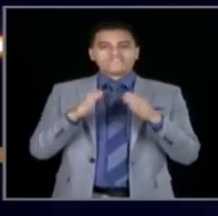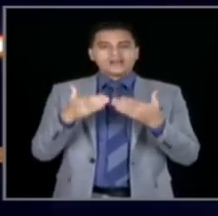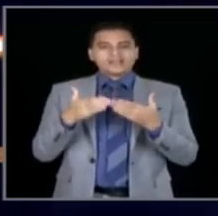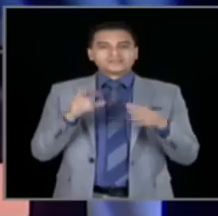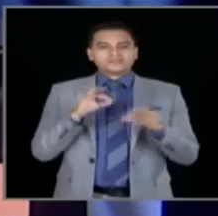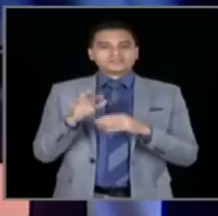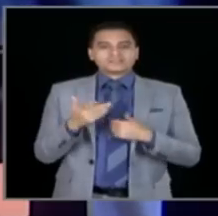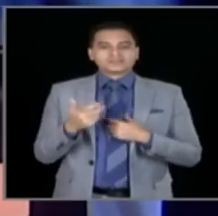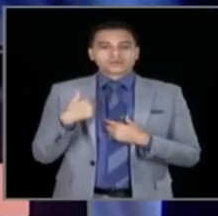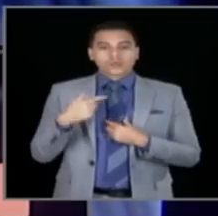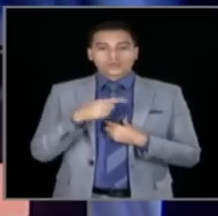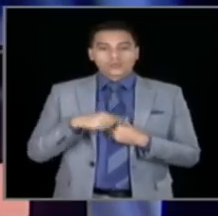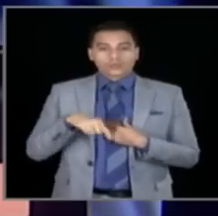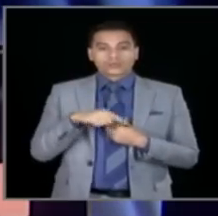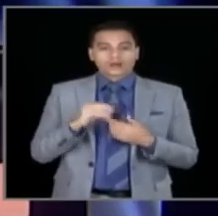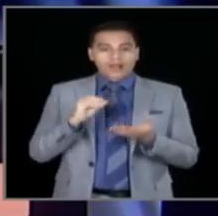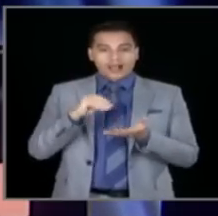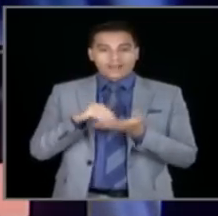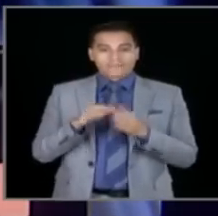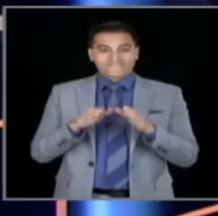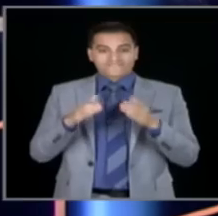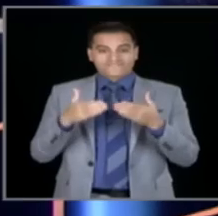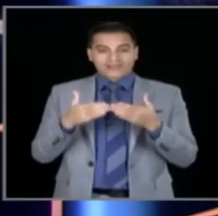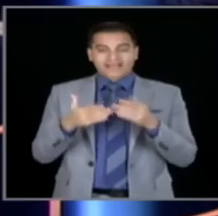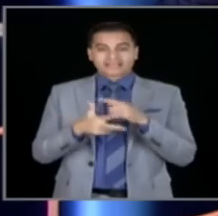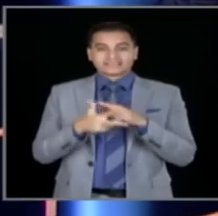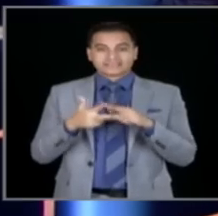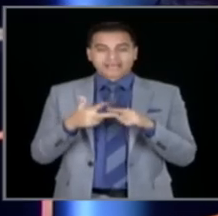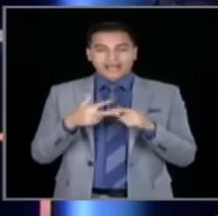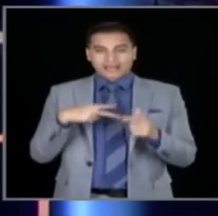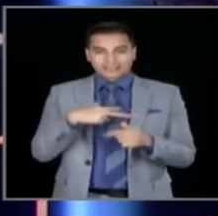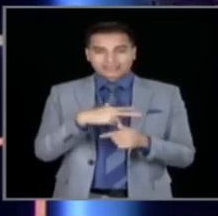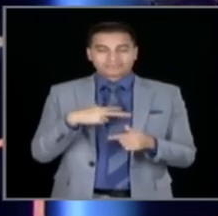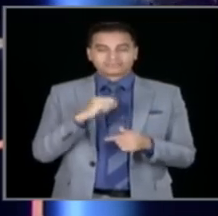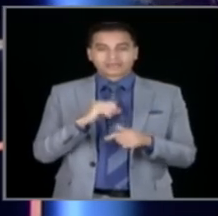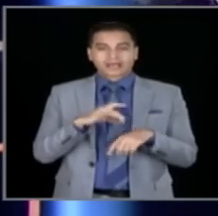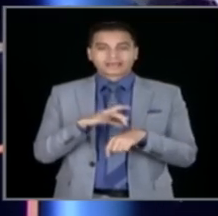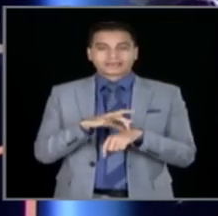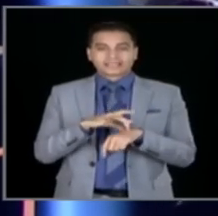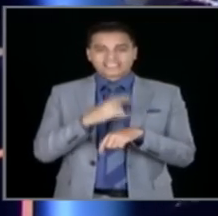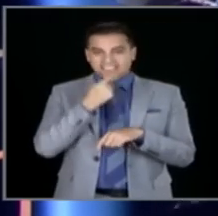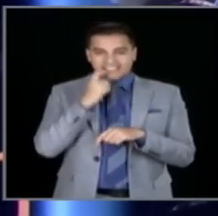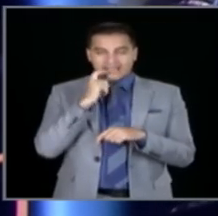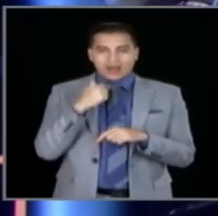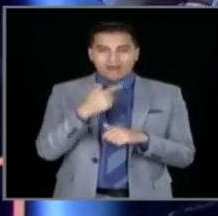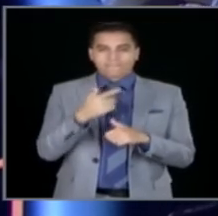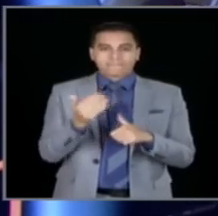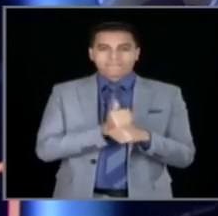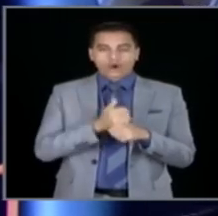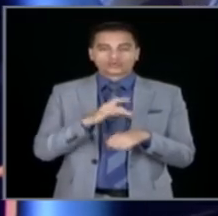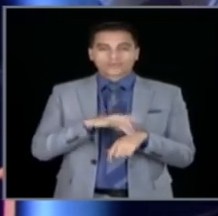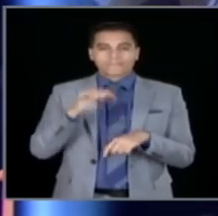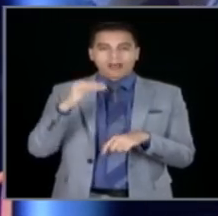ازاي. احنا كلنا معظمنا دكاتره سنان، احنا ثلاثه من الفريق دكاتره سنان ودكتوره برضو ايه مرات دكتور محمد الغرباوي دكتوره